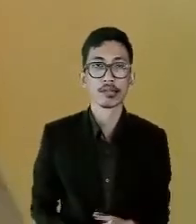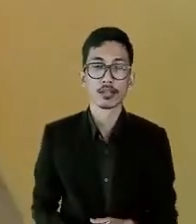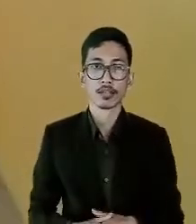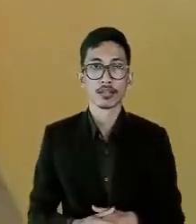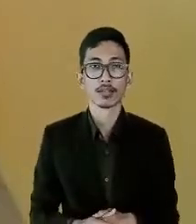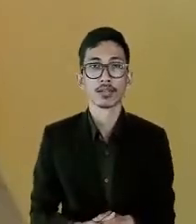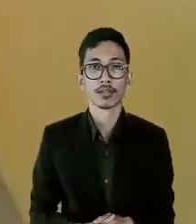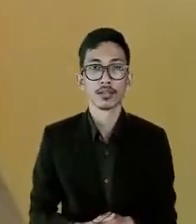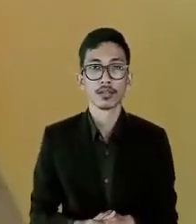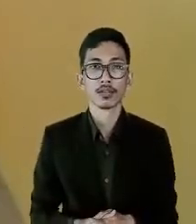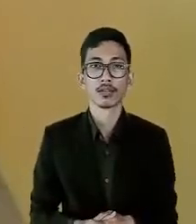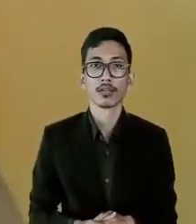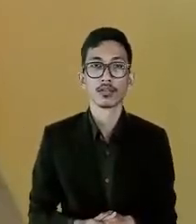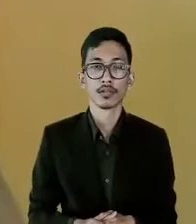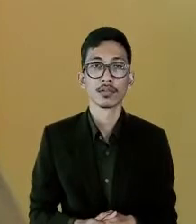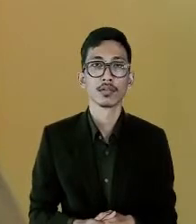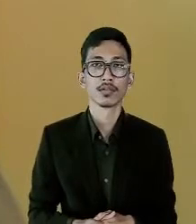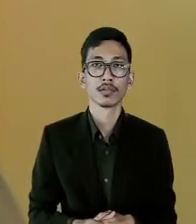pelaksanaan